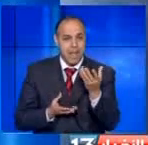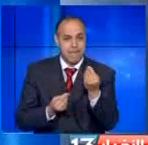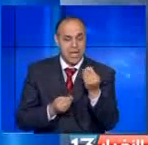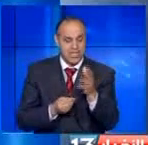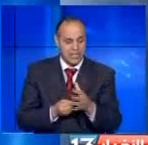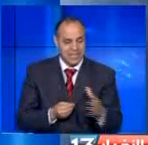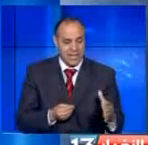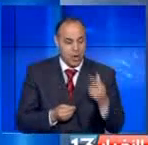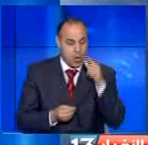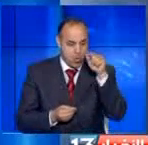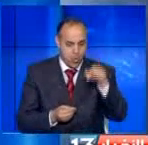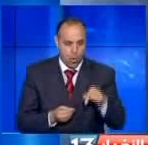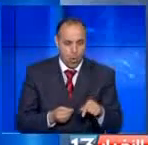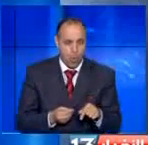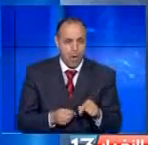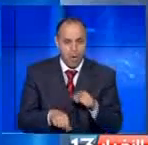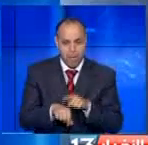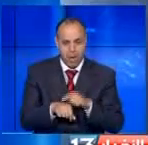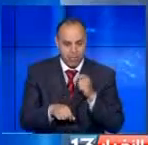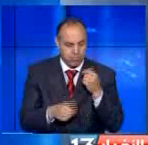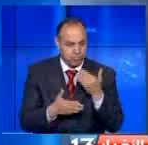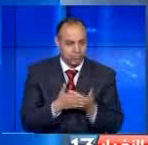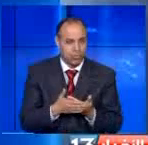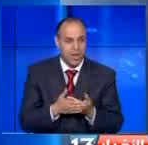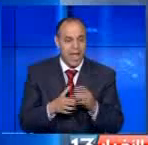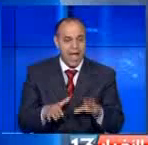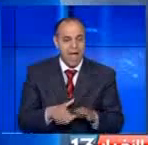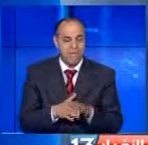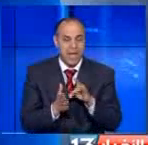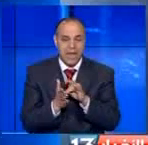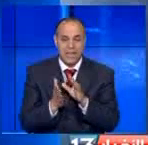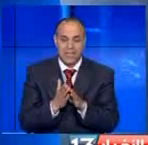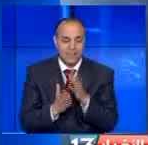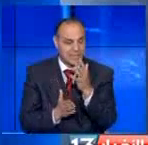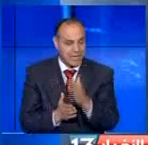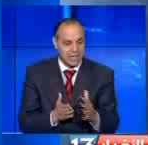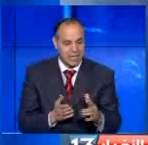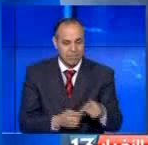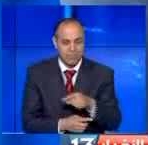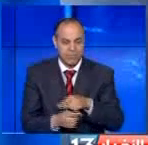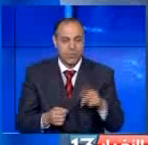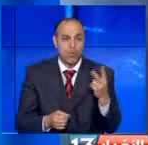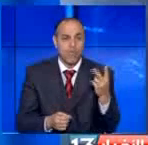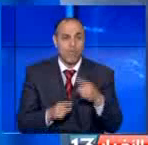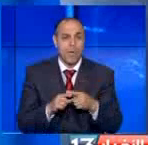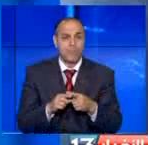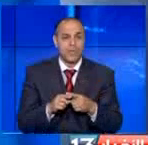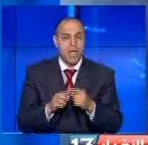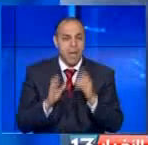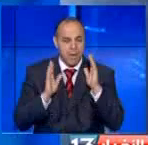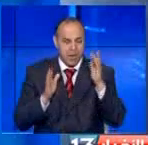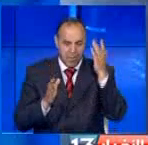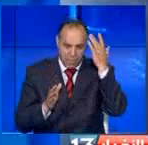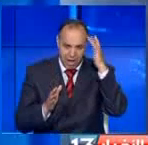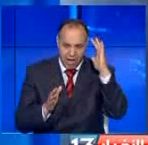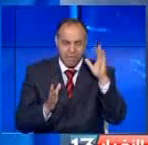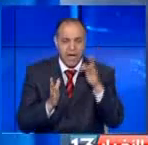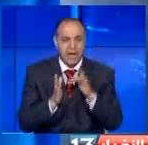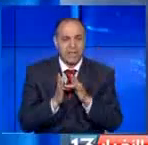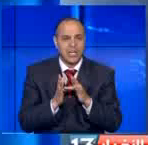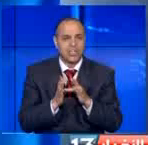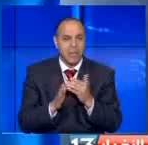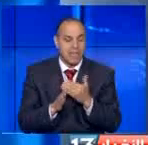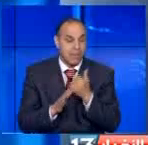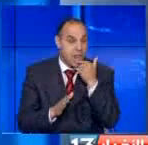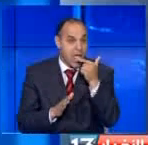من الأطفال اليوم موعد مع فعالية مهرجان قرطاج للطفل في دورته الثانية بالمركب الثقافي بقرطاج